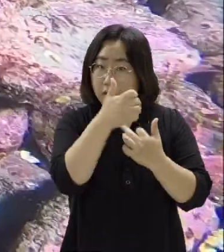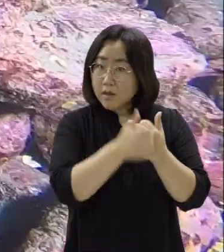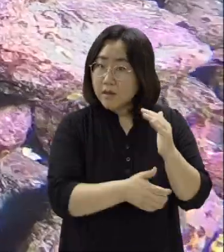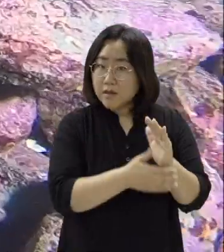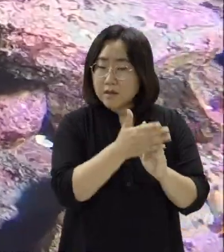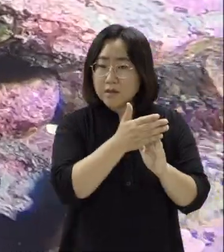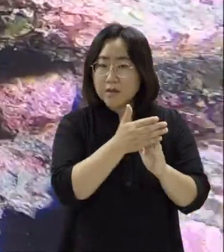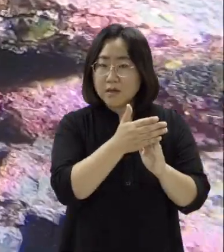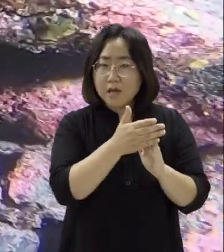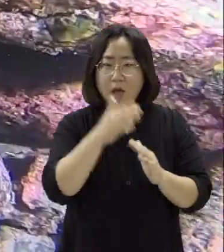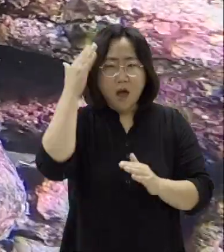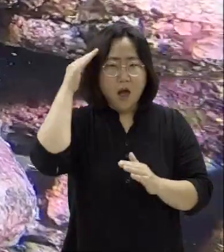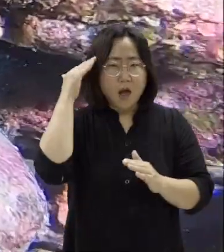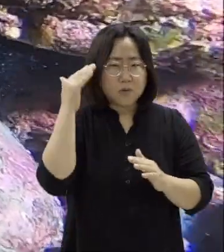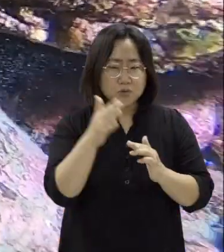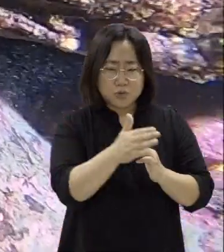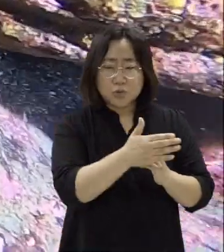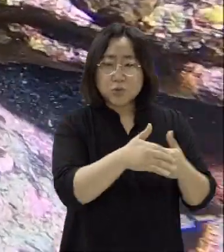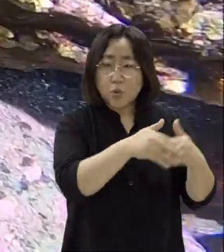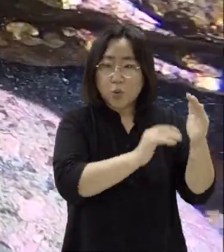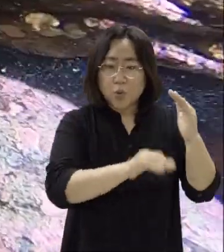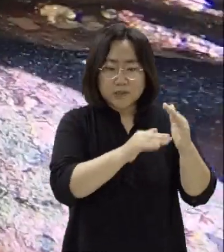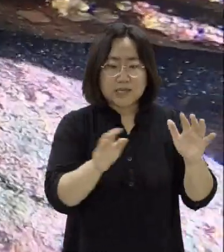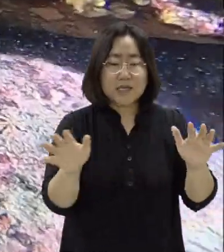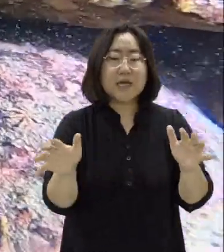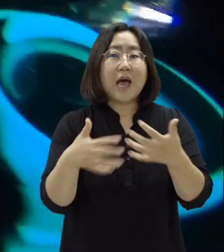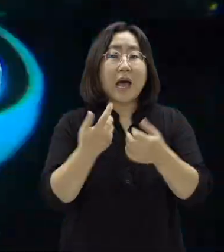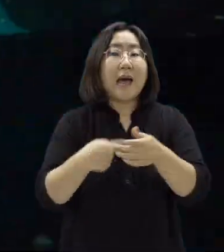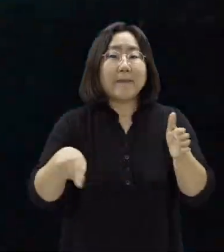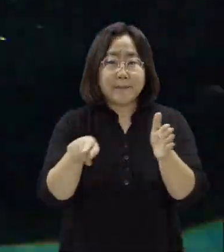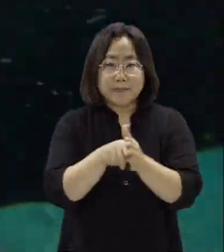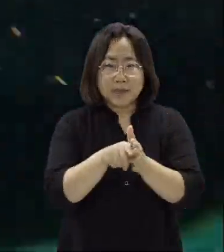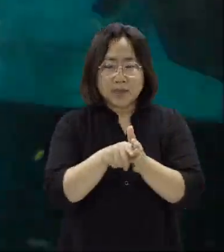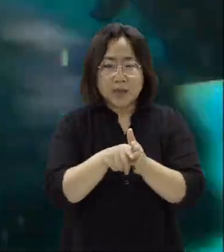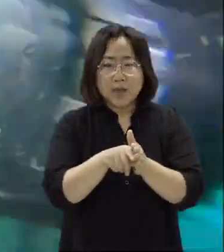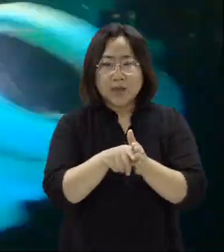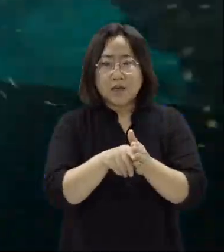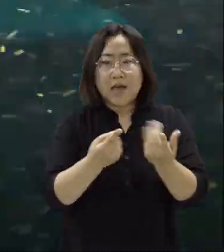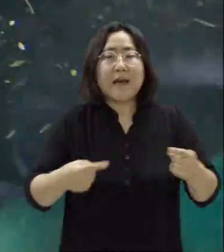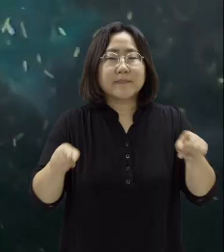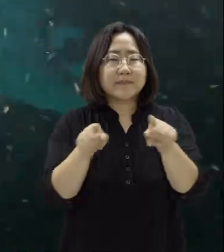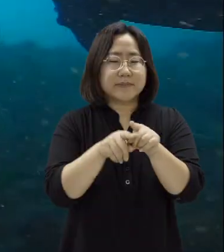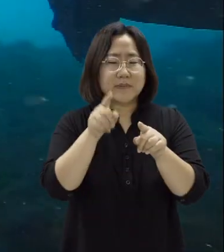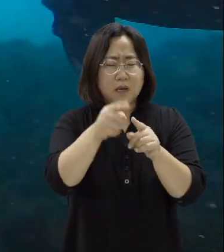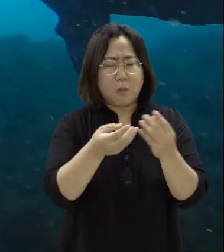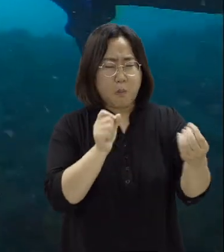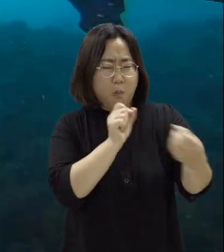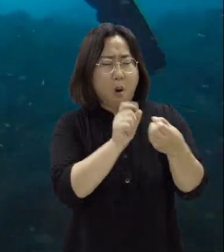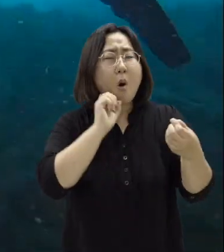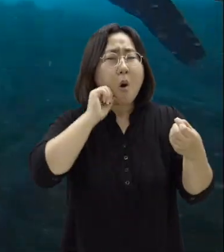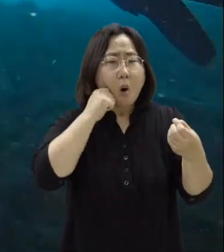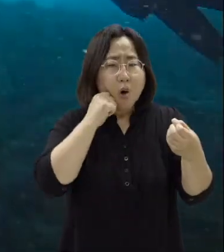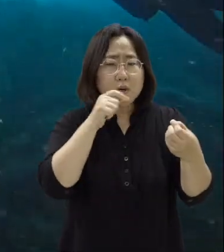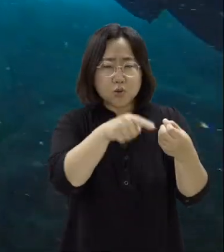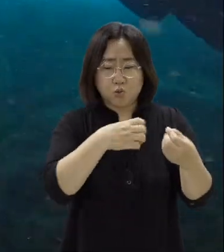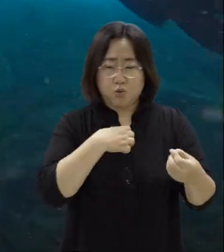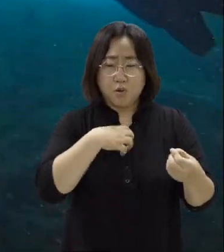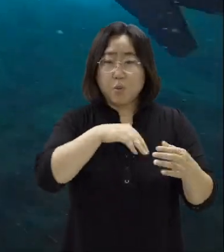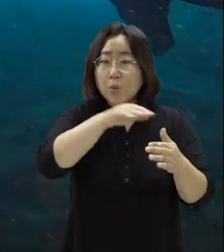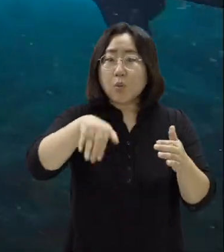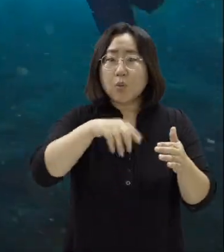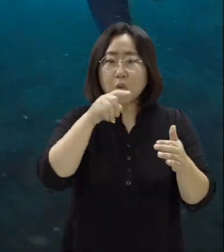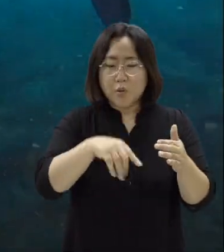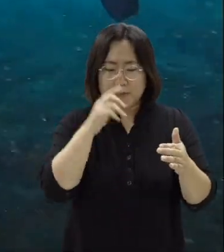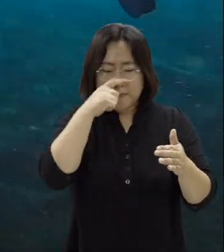서귀포시는 한국어촌어항공단과 협약을 재결해 접근이 어려운 도서지역과 조간대 위험지역에